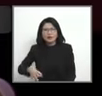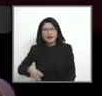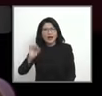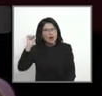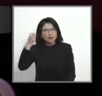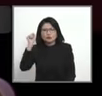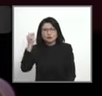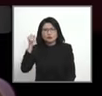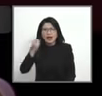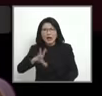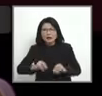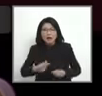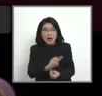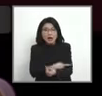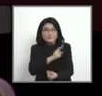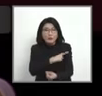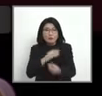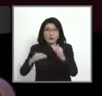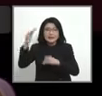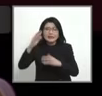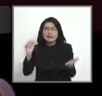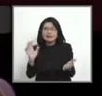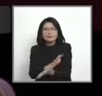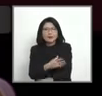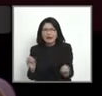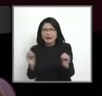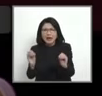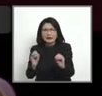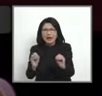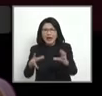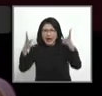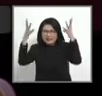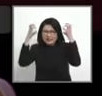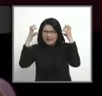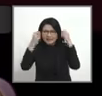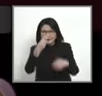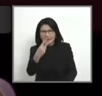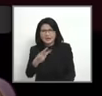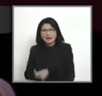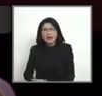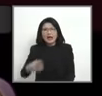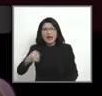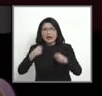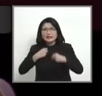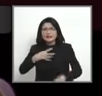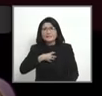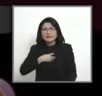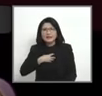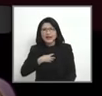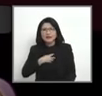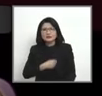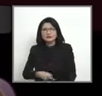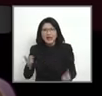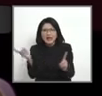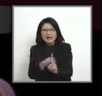anggaran keterbatasan dan lain sebagainya tapi Anis melihat itu bukan di sananya tapi melihat potensi kekuatan dari bawah yang